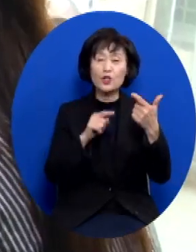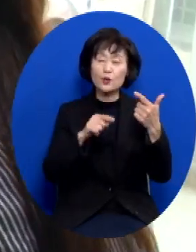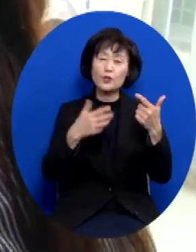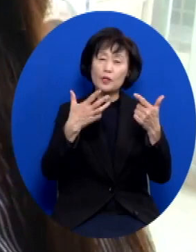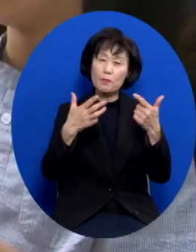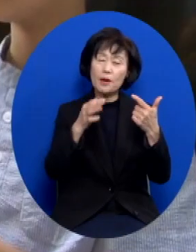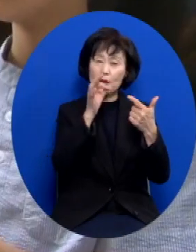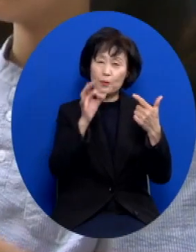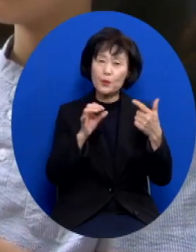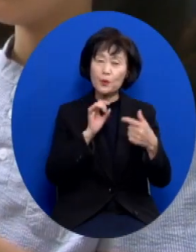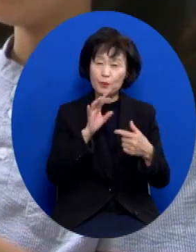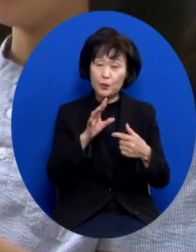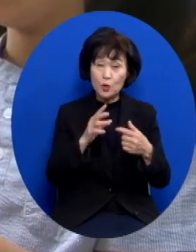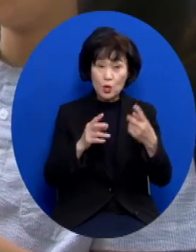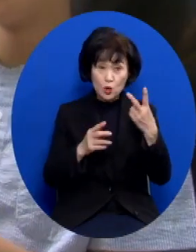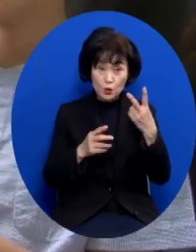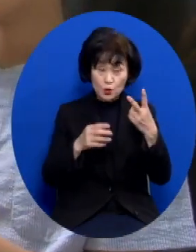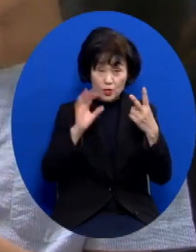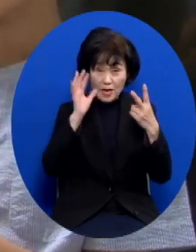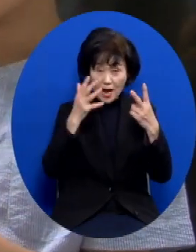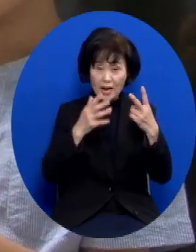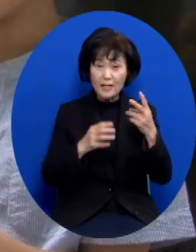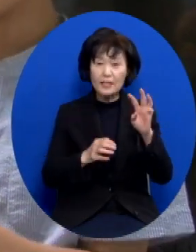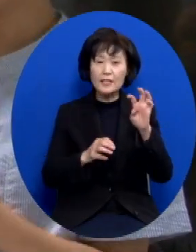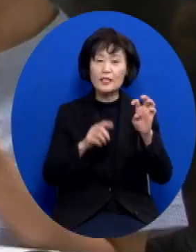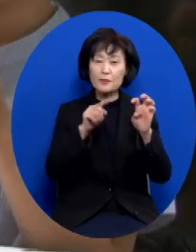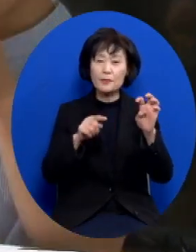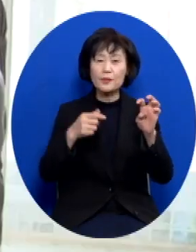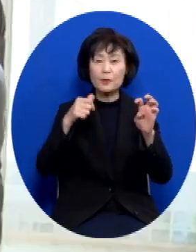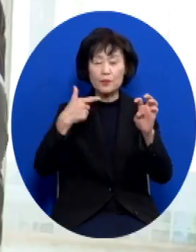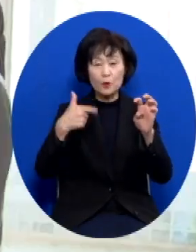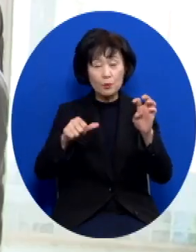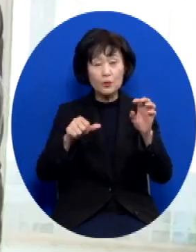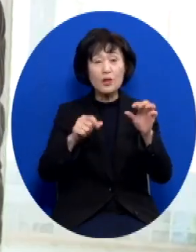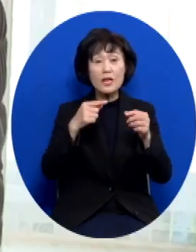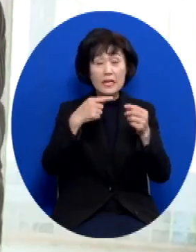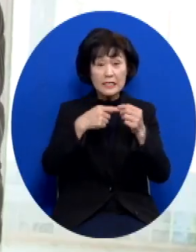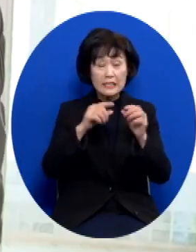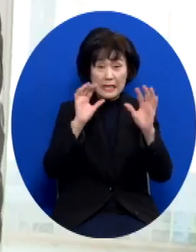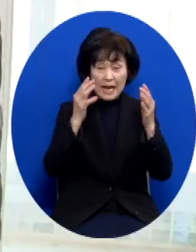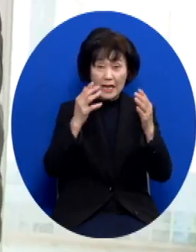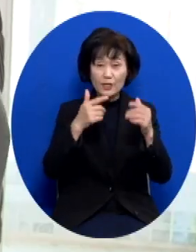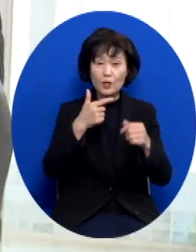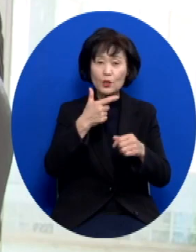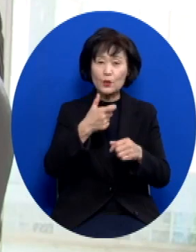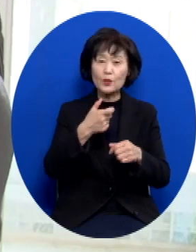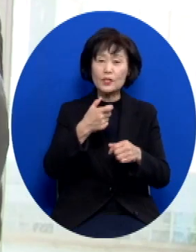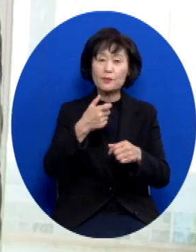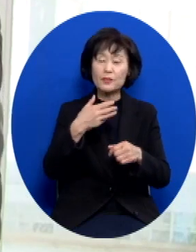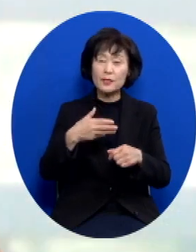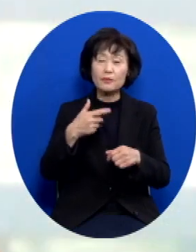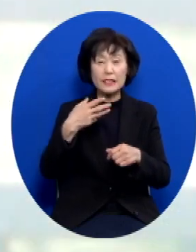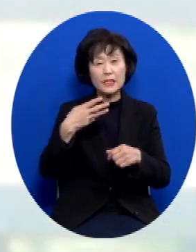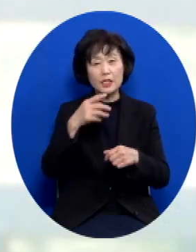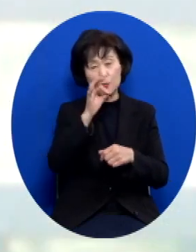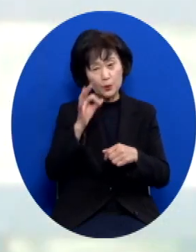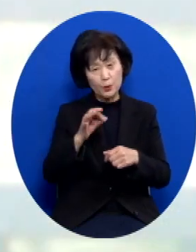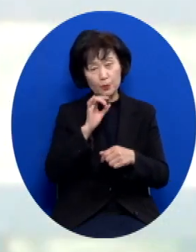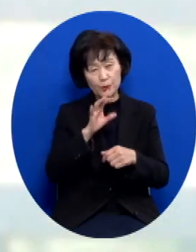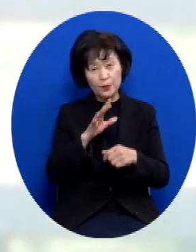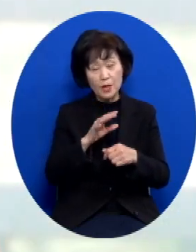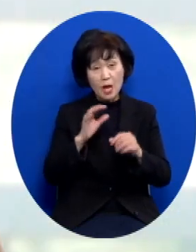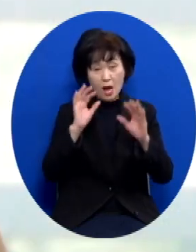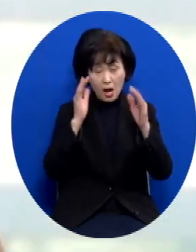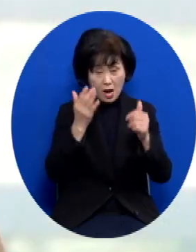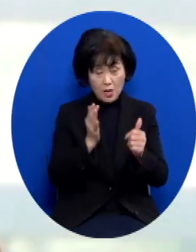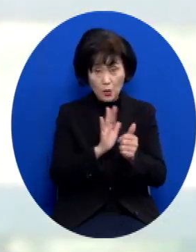불과했습니다. 둘째 아이는 30.5%, 첫째는 62.7%였습니다. 양육